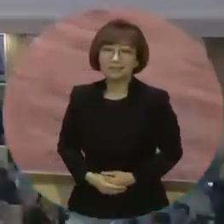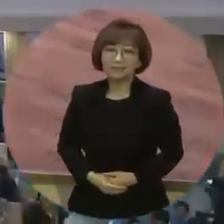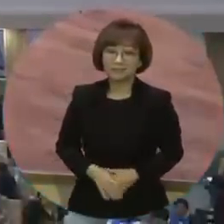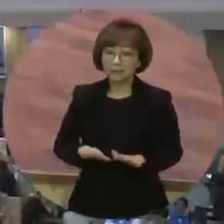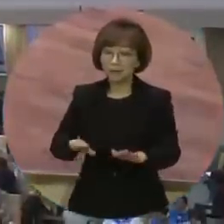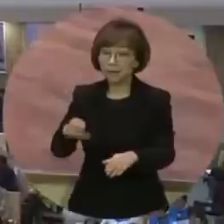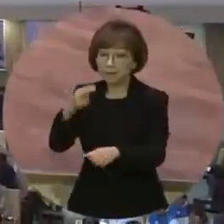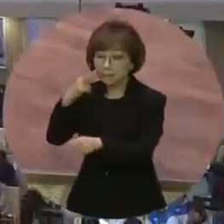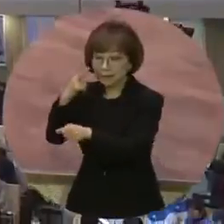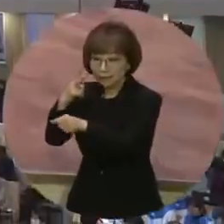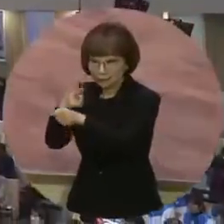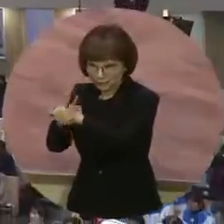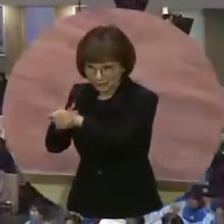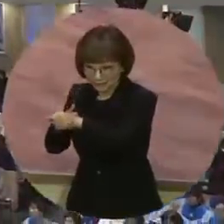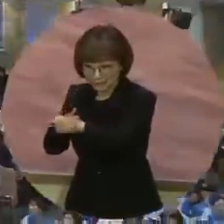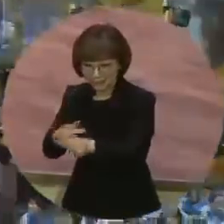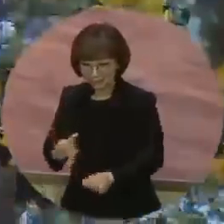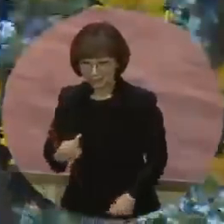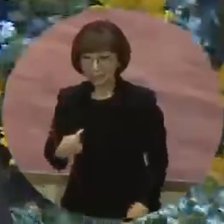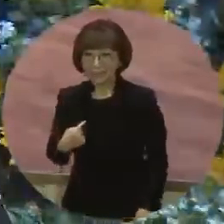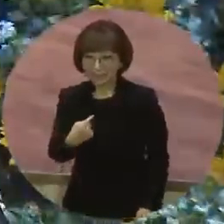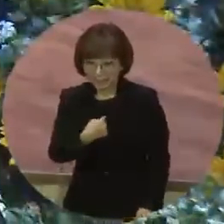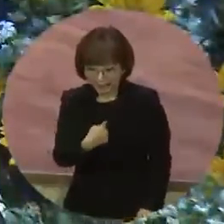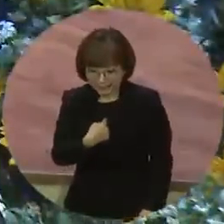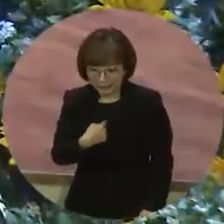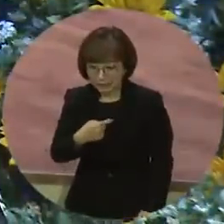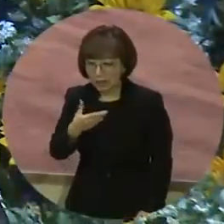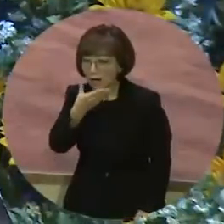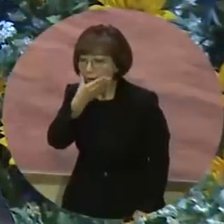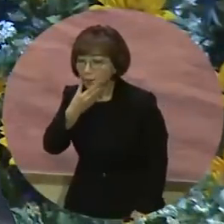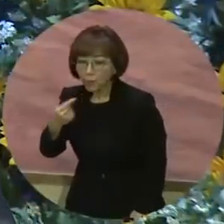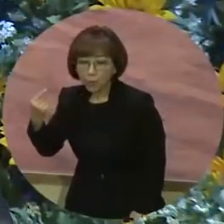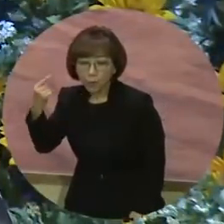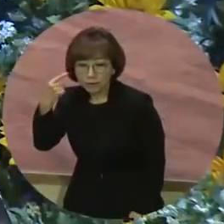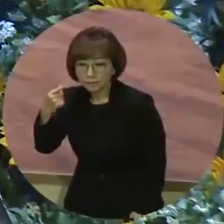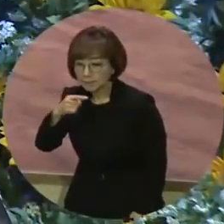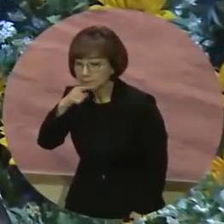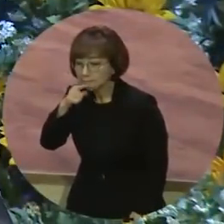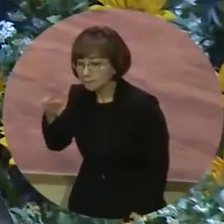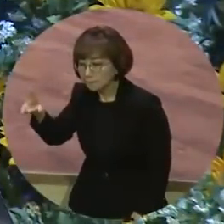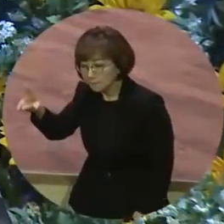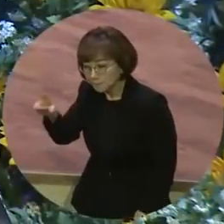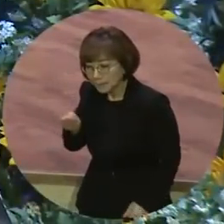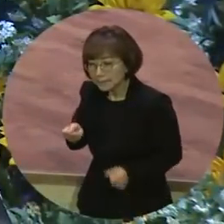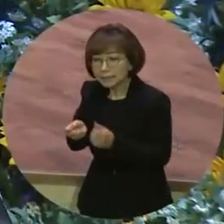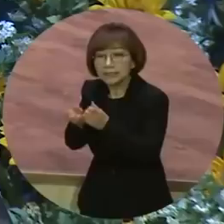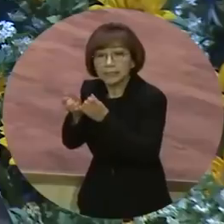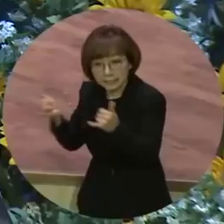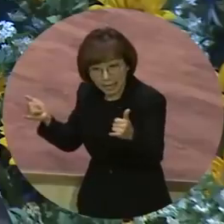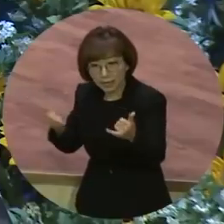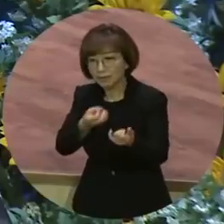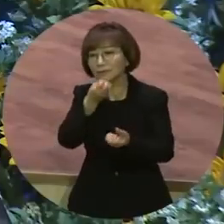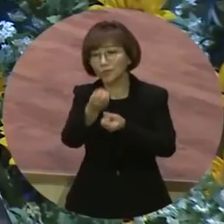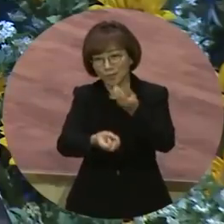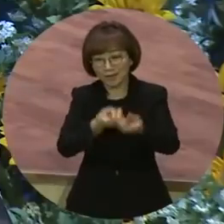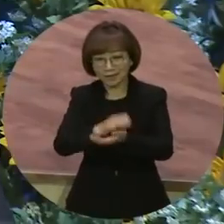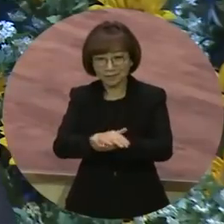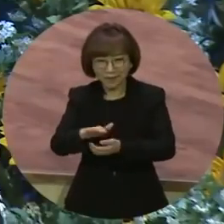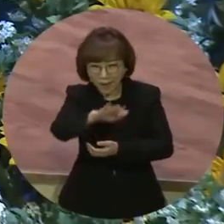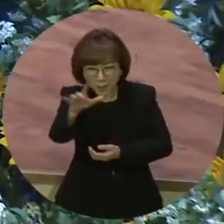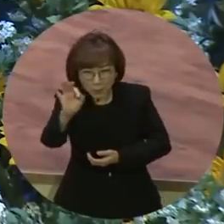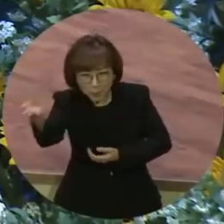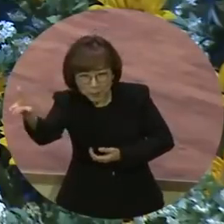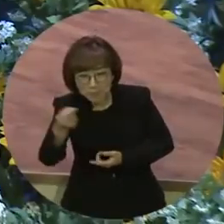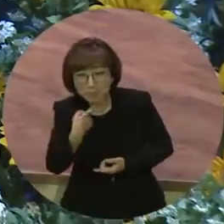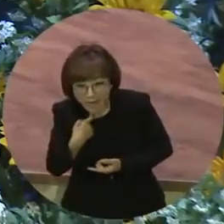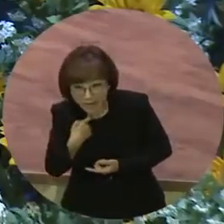사도 바울은 지금 자신이 복음의 빚진 자라는 사실을 밝히고 있어요. 빚을 져본 사람은